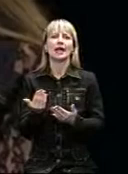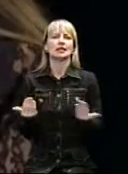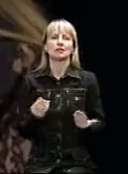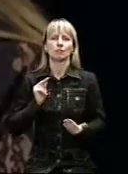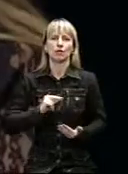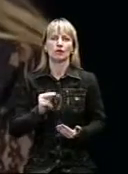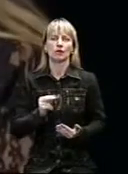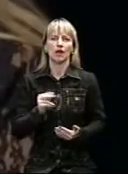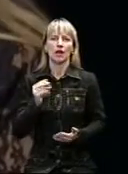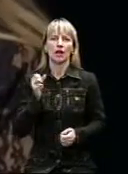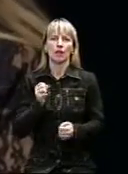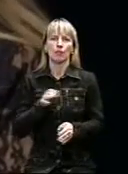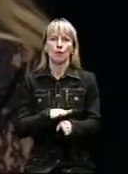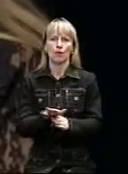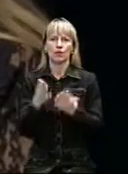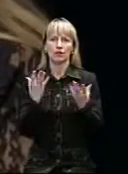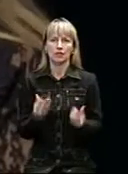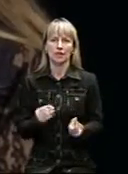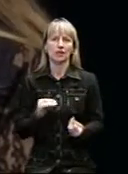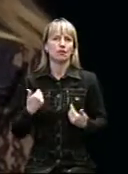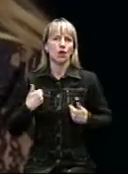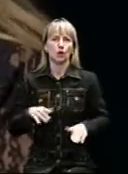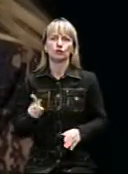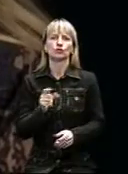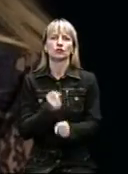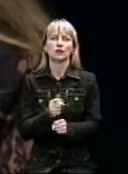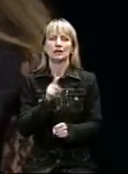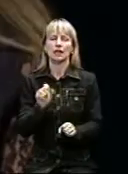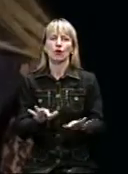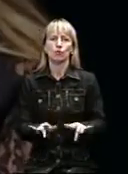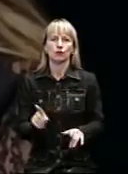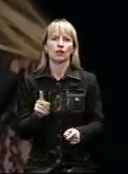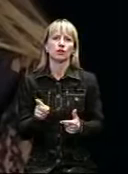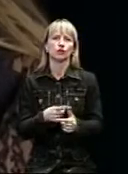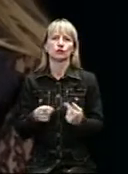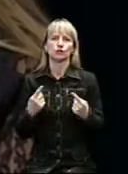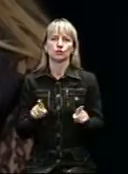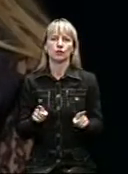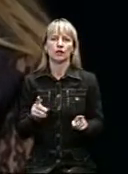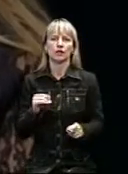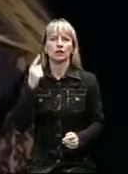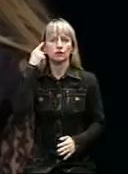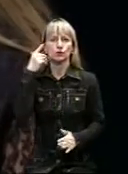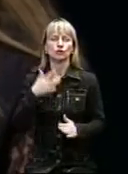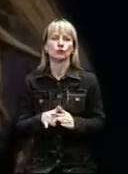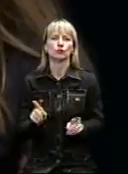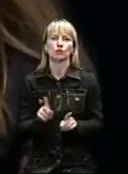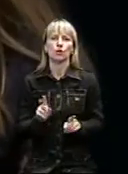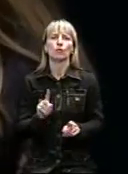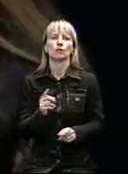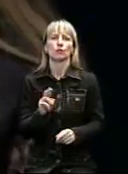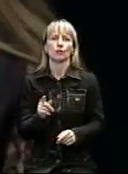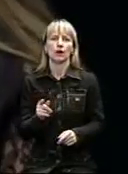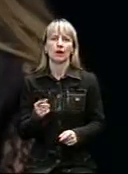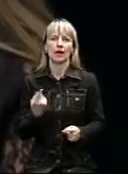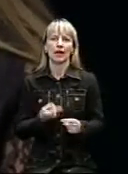цілими днями і не хочу десь робити за комп'ютером або ще щось. І зрозуміла, що а чому б